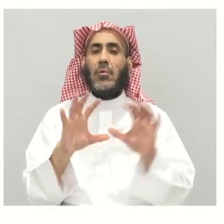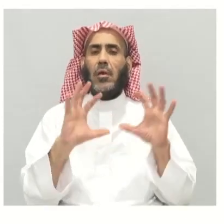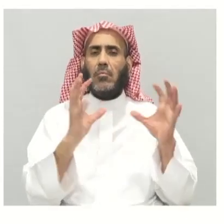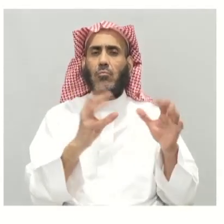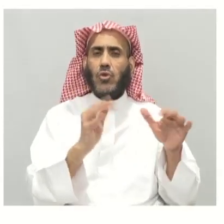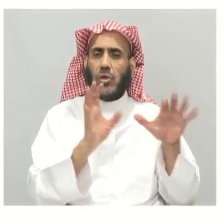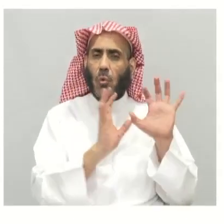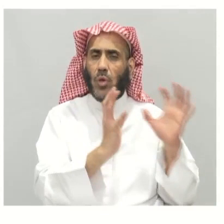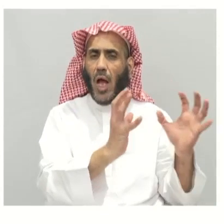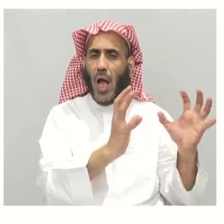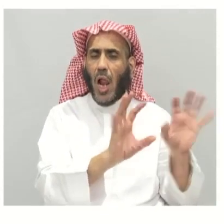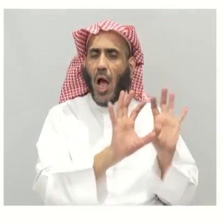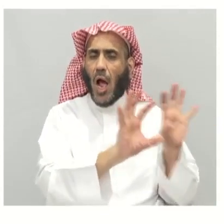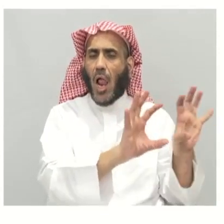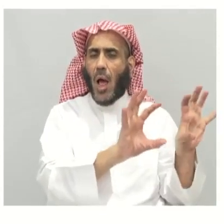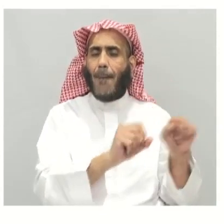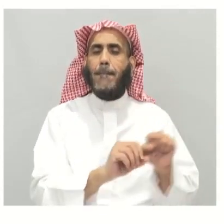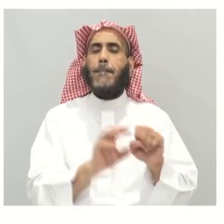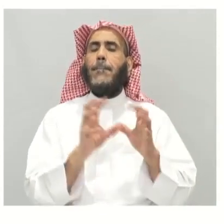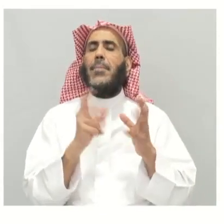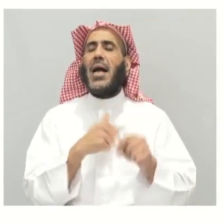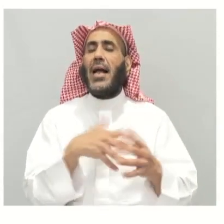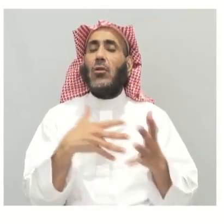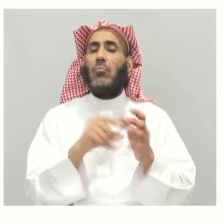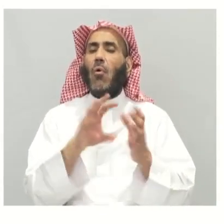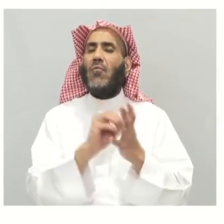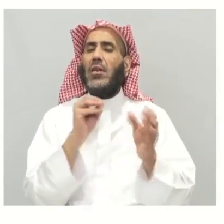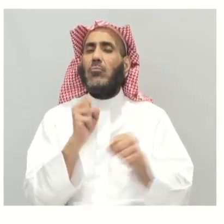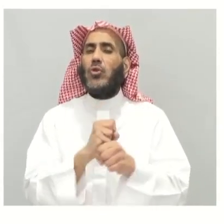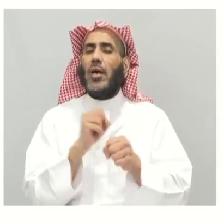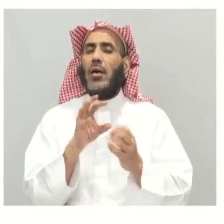يدل على مكان حدوث الفعل. ما هو الفعل الذي اشتق منه؟